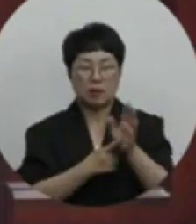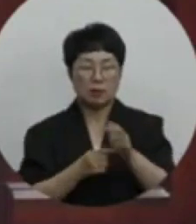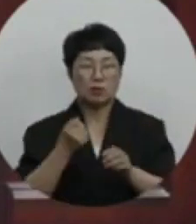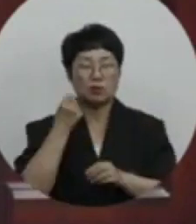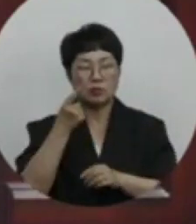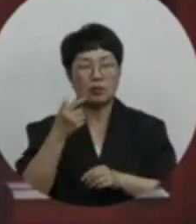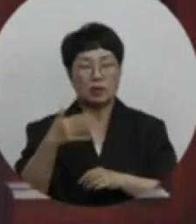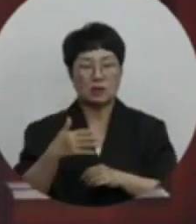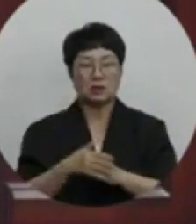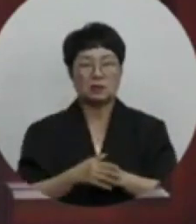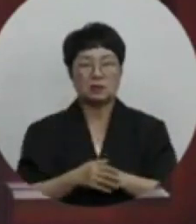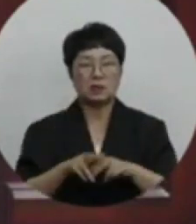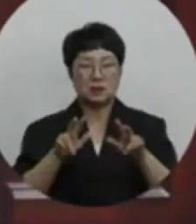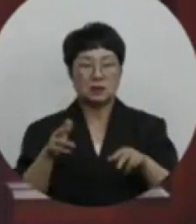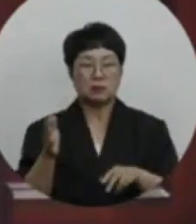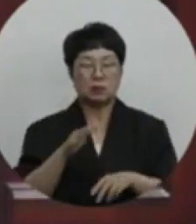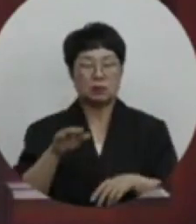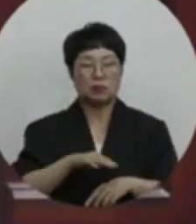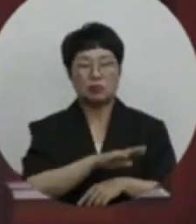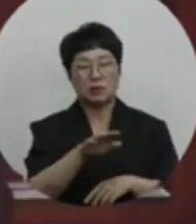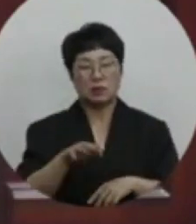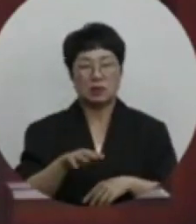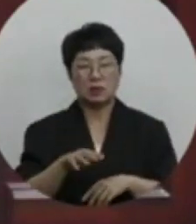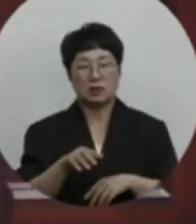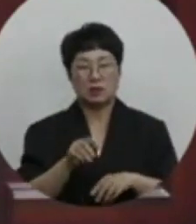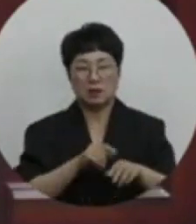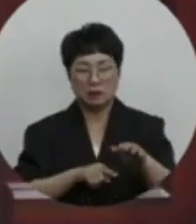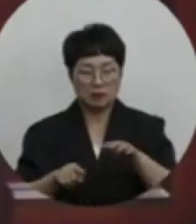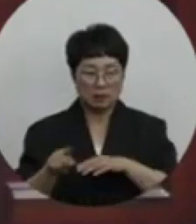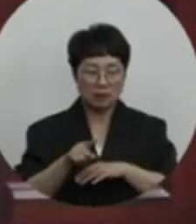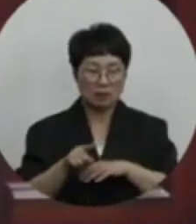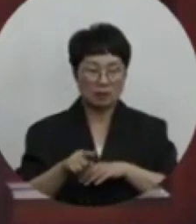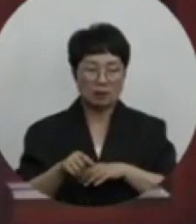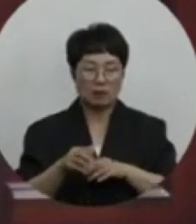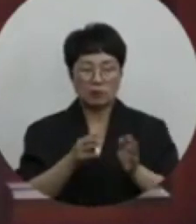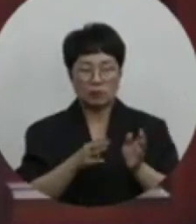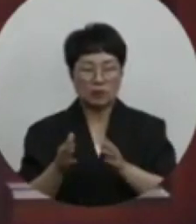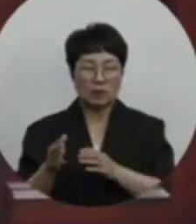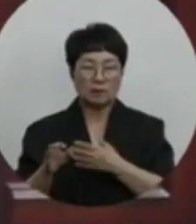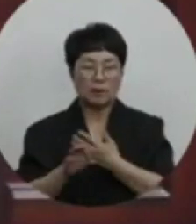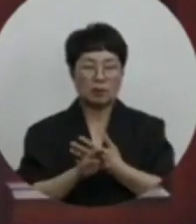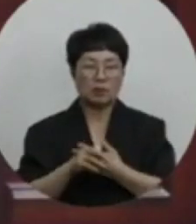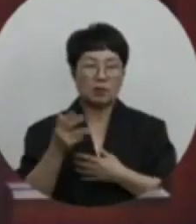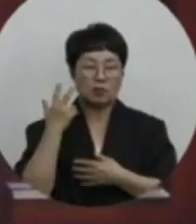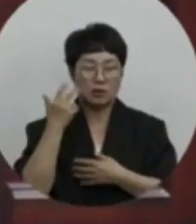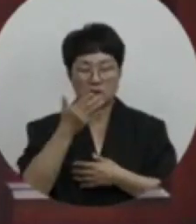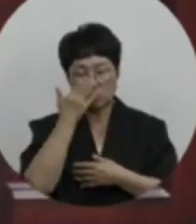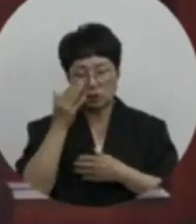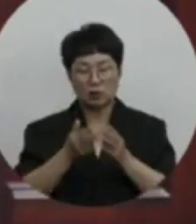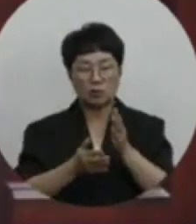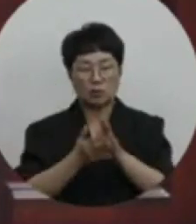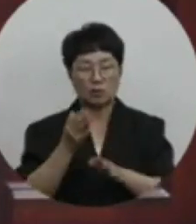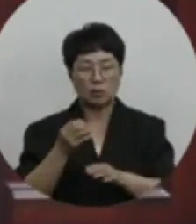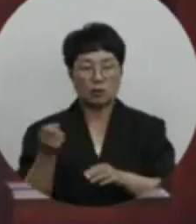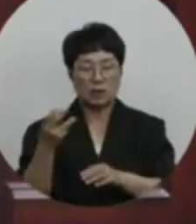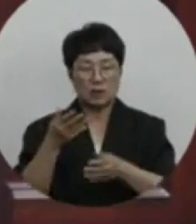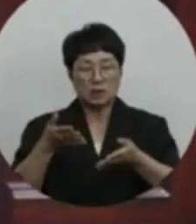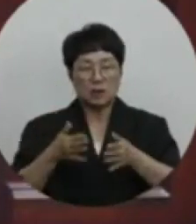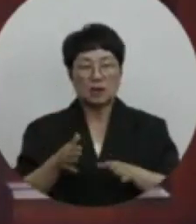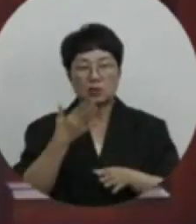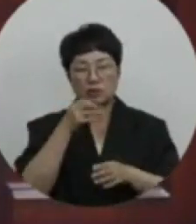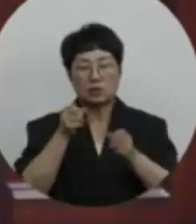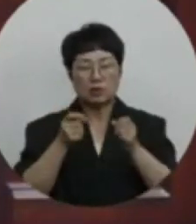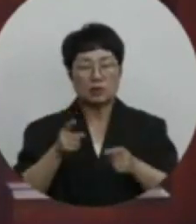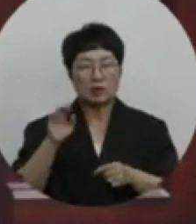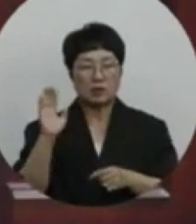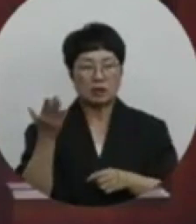않았습니다. 지금부터 우리가 선제적으로 대응하고 준비한다면 여주시가 청년 도시로 거듭날 수 있는 기회가 될